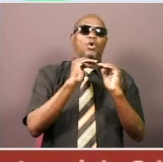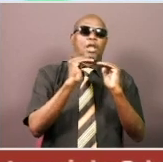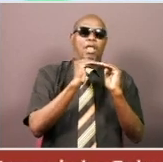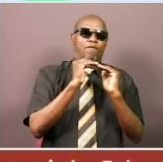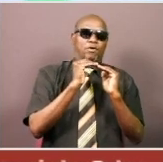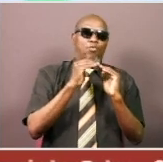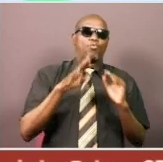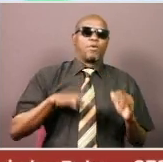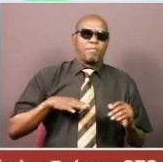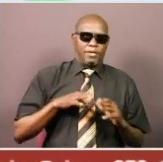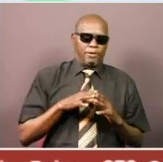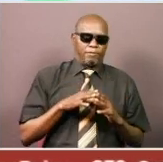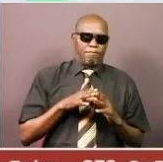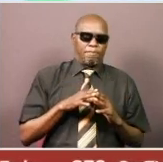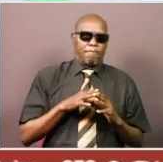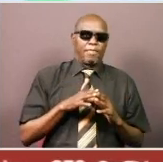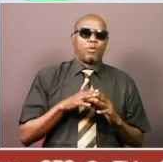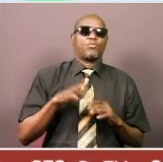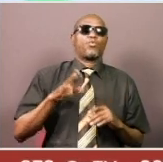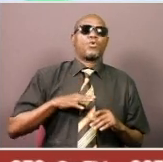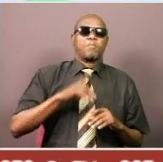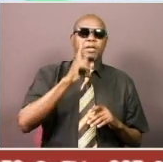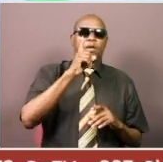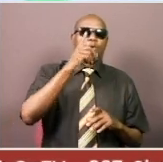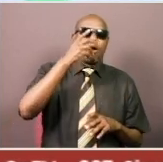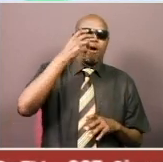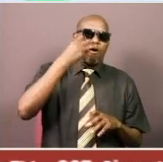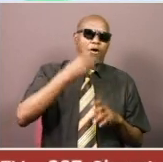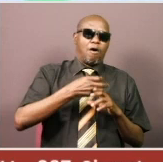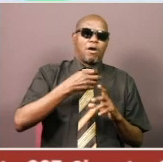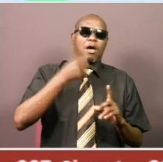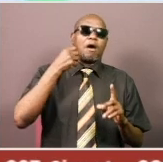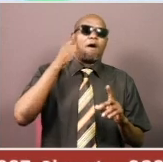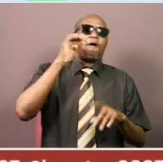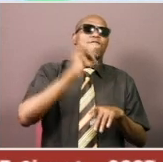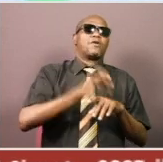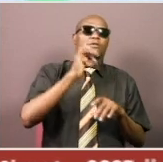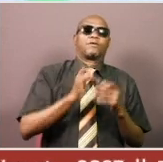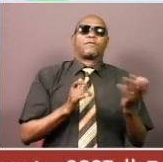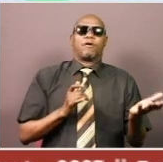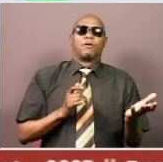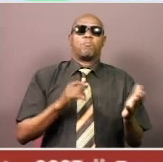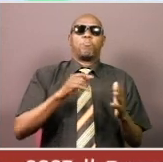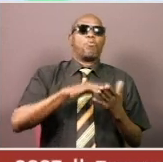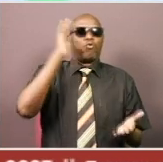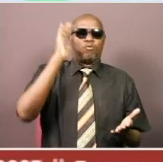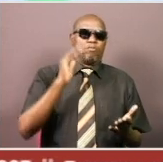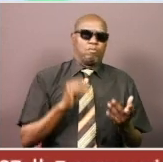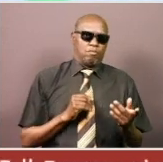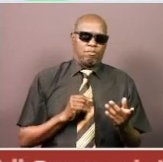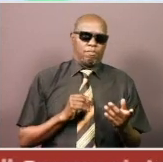women are bound to be the hardest hit. Thus,